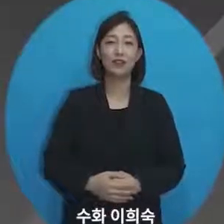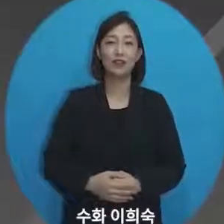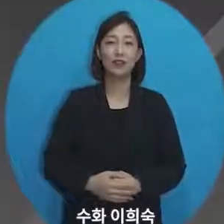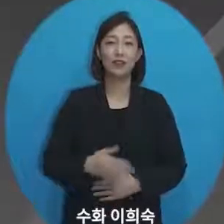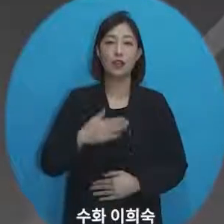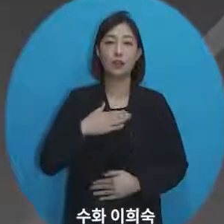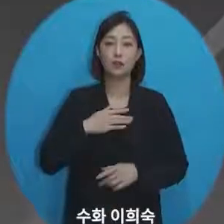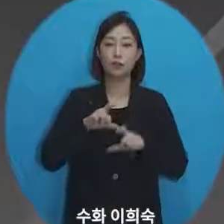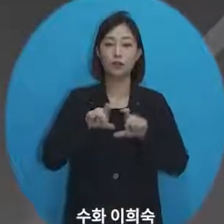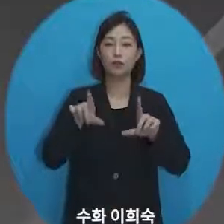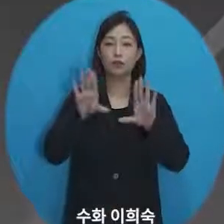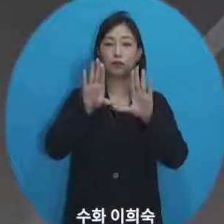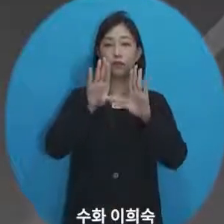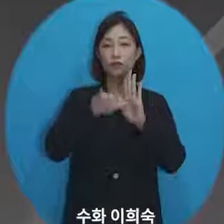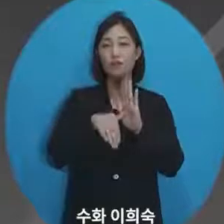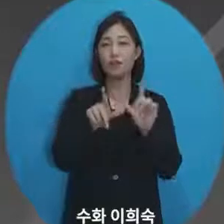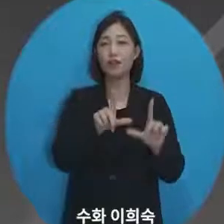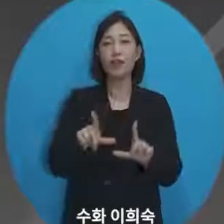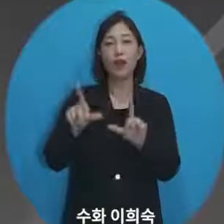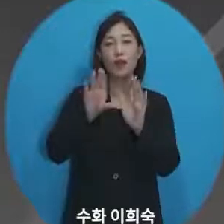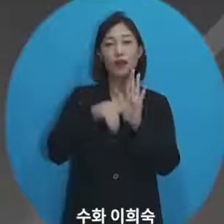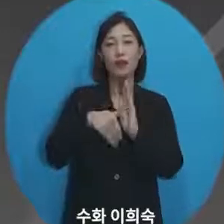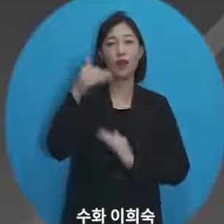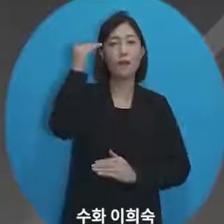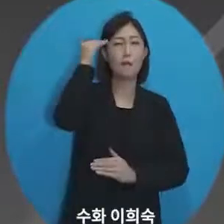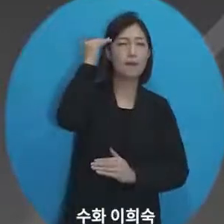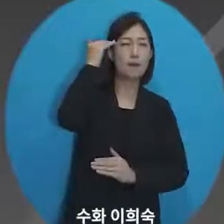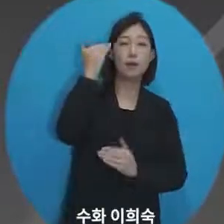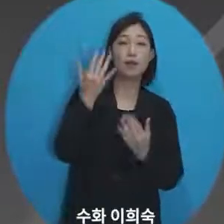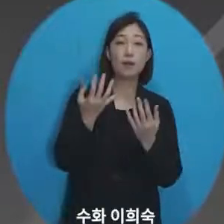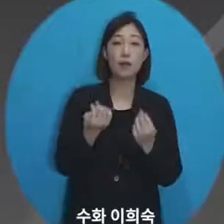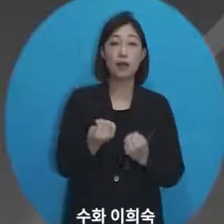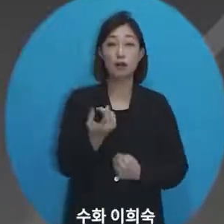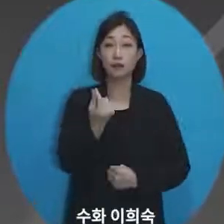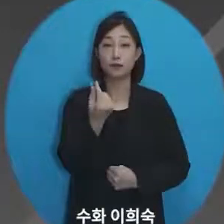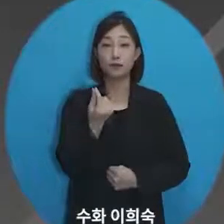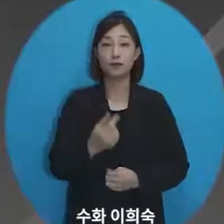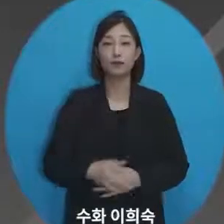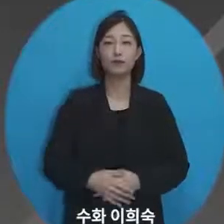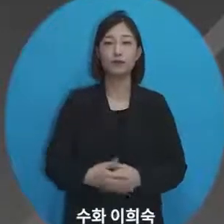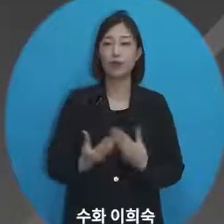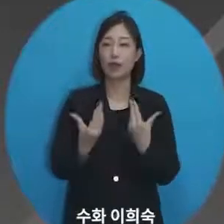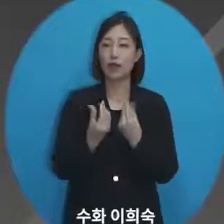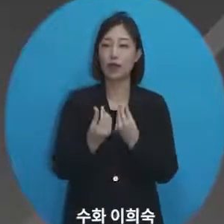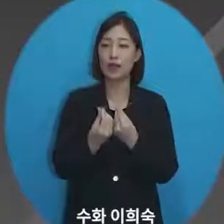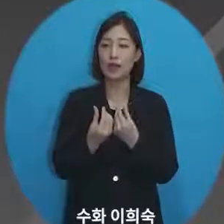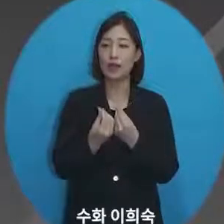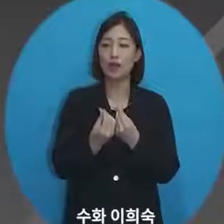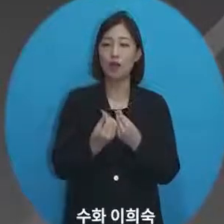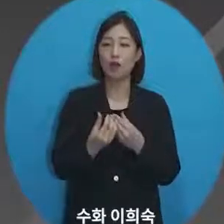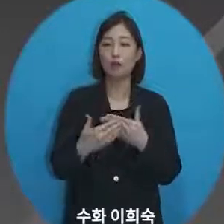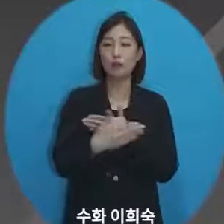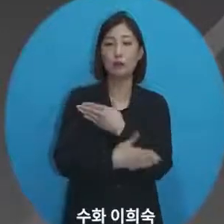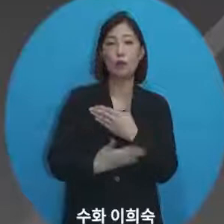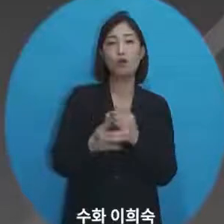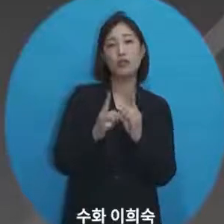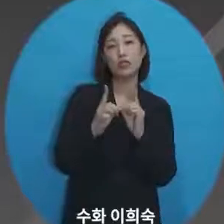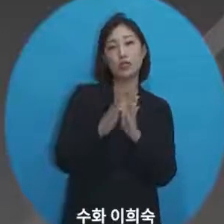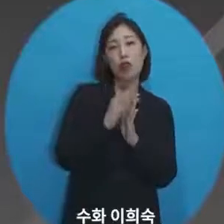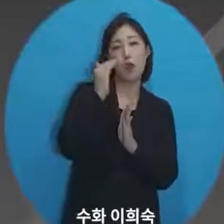우리 주변에 다양한 이제 장애물, 베리어들이 있죠. 물리적인 베리어가 있고요. 그